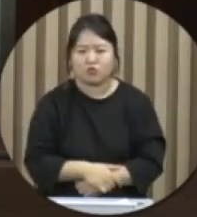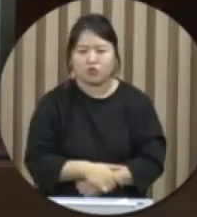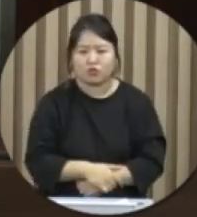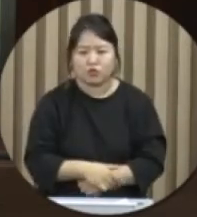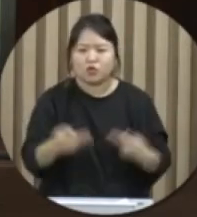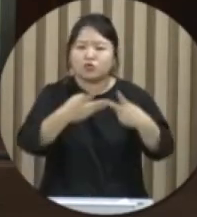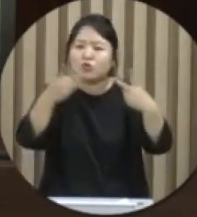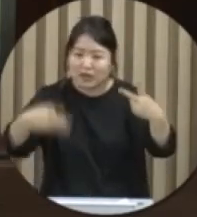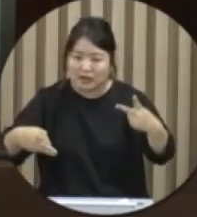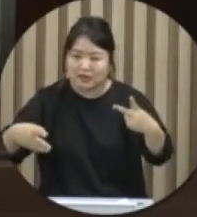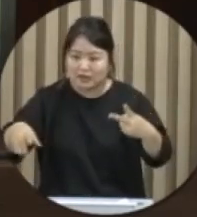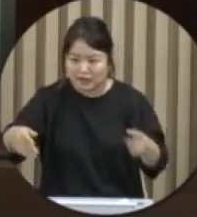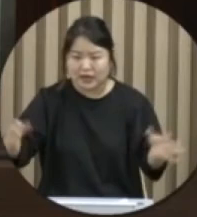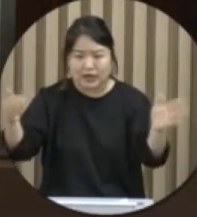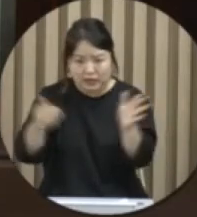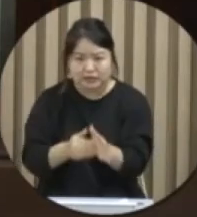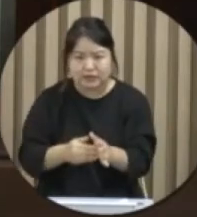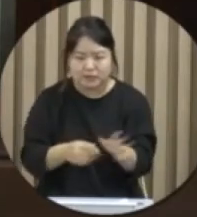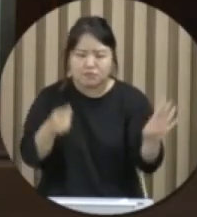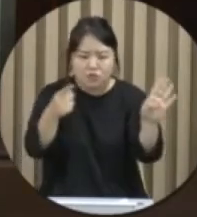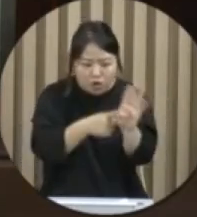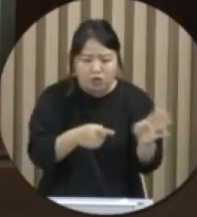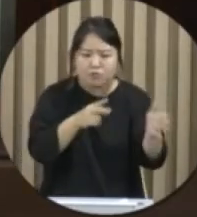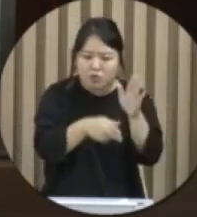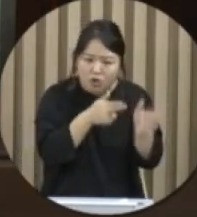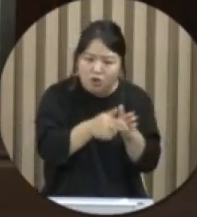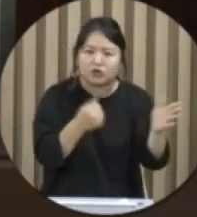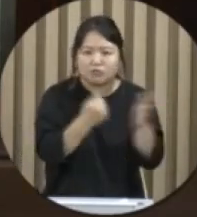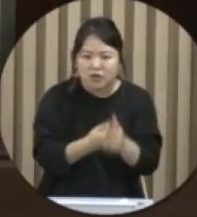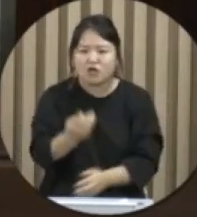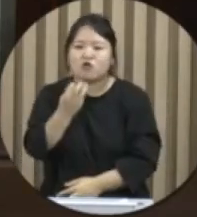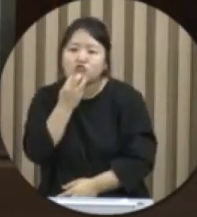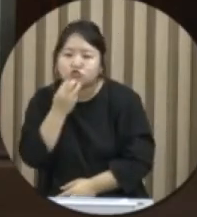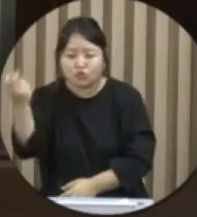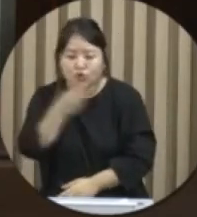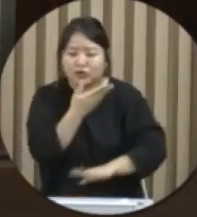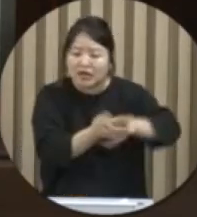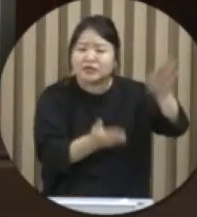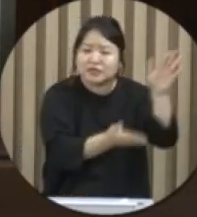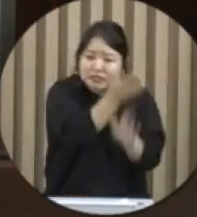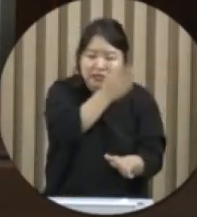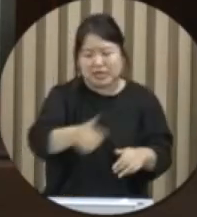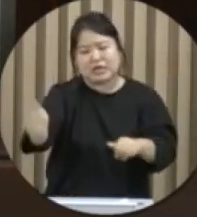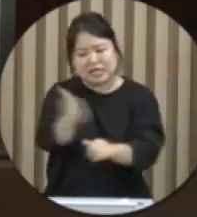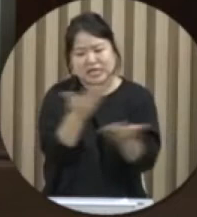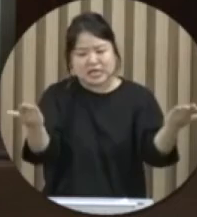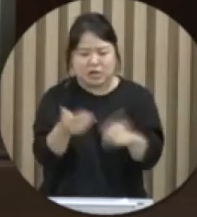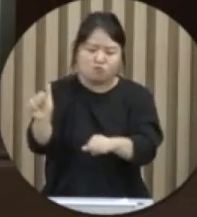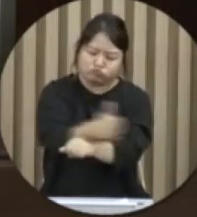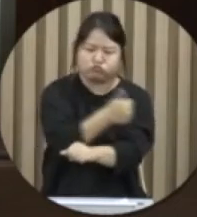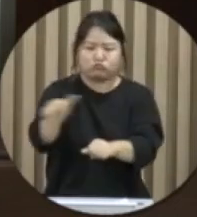동탄에서 까지도 병점역 을 영애 서울 및 타 도시로 출퇴근 하고 있는 상황입니다